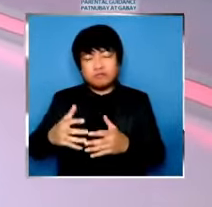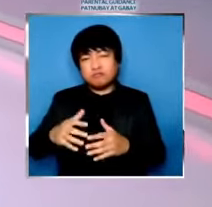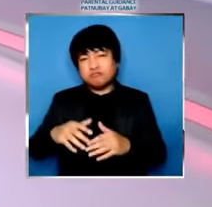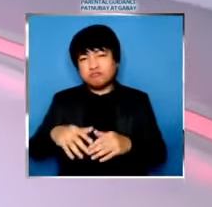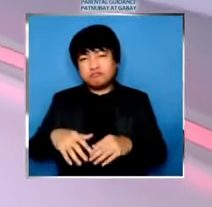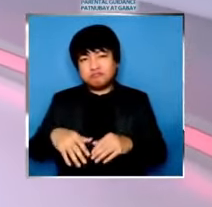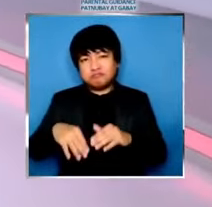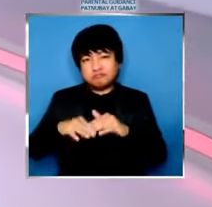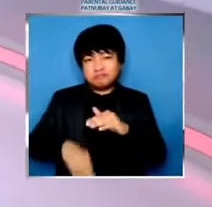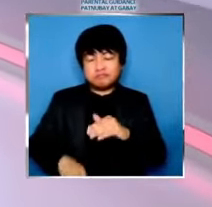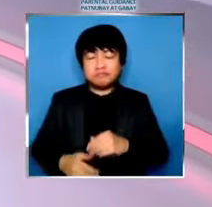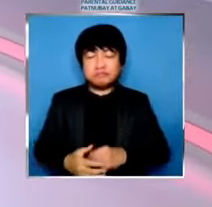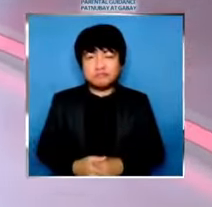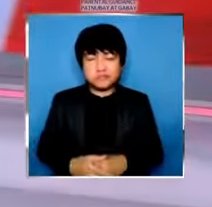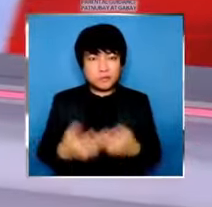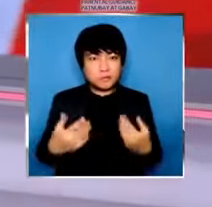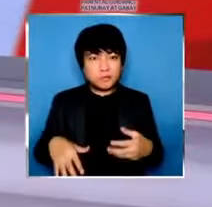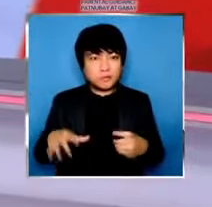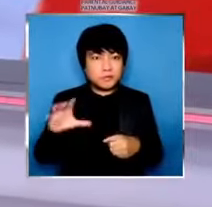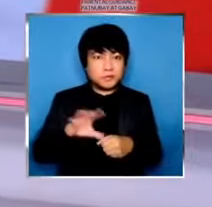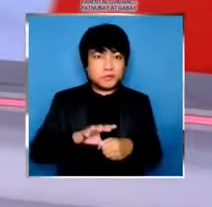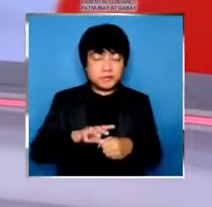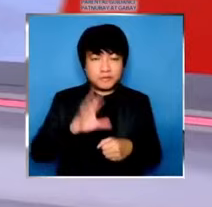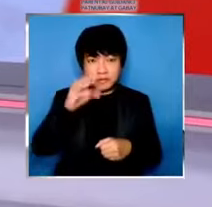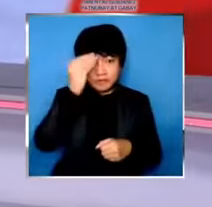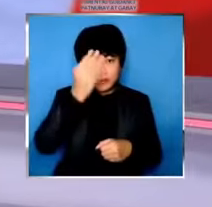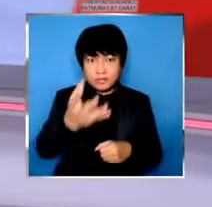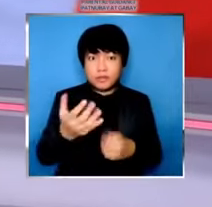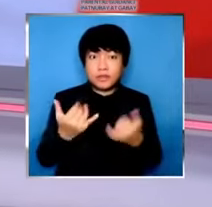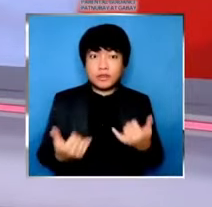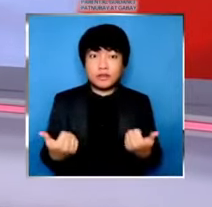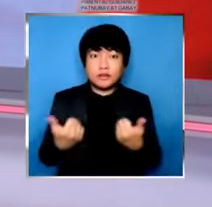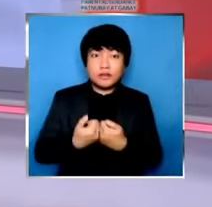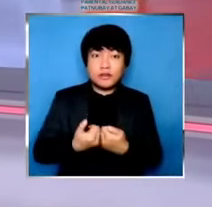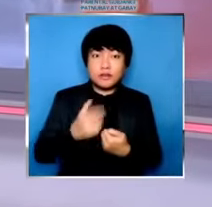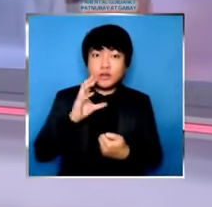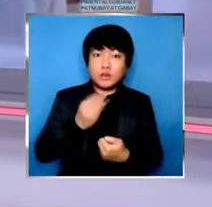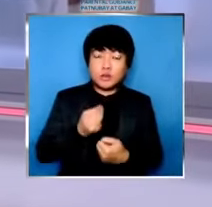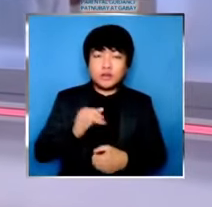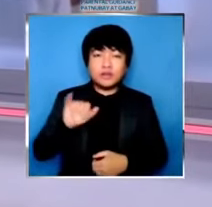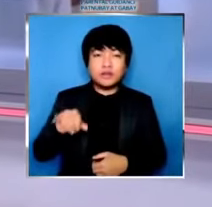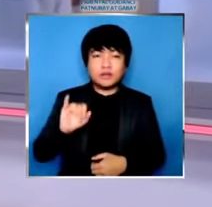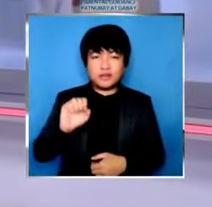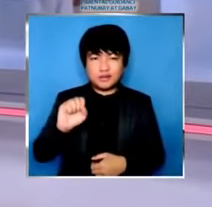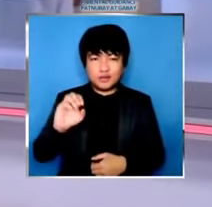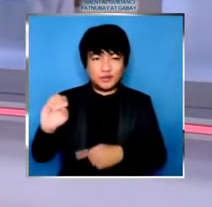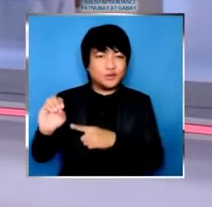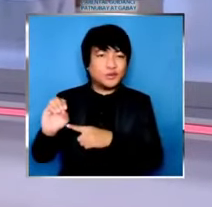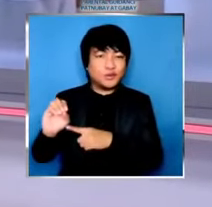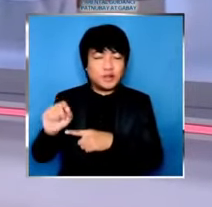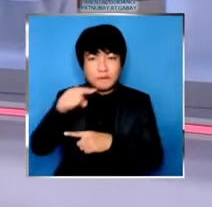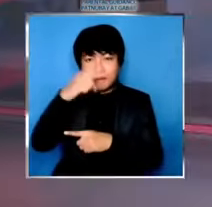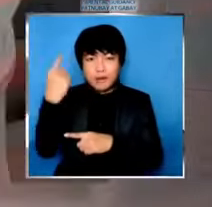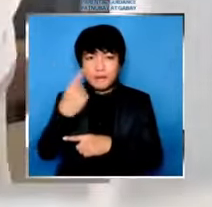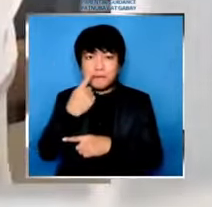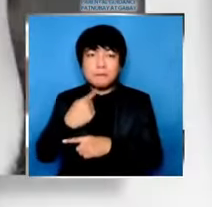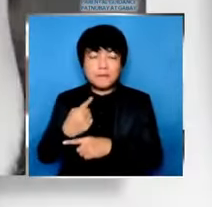OMG mga kapuso! May jowa na po si Jisoo ng Blackpink. In a relationship na ang oldest member ng grupo